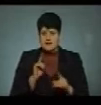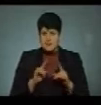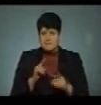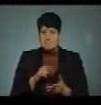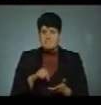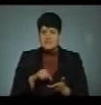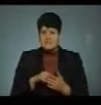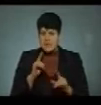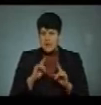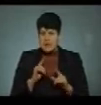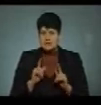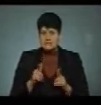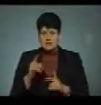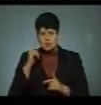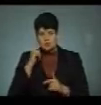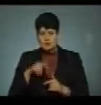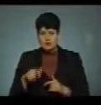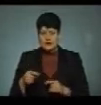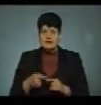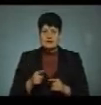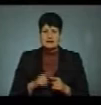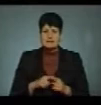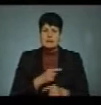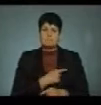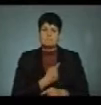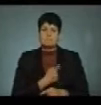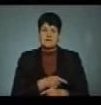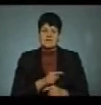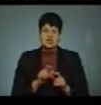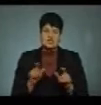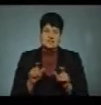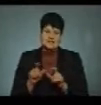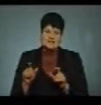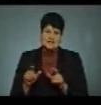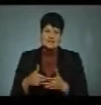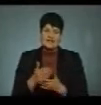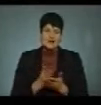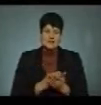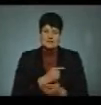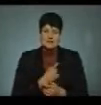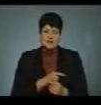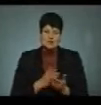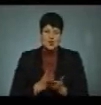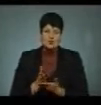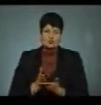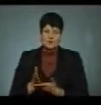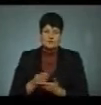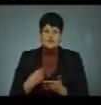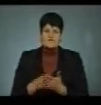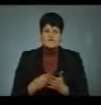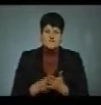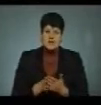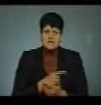згідно думок тернополян, є власне саме медичні заклади. Тобто якість медичного обслуговування, вартість